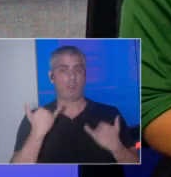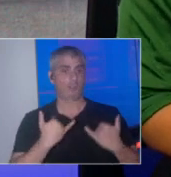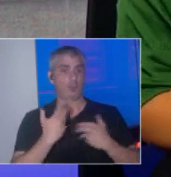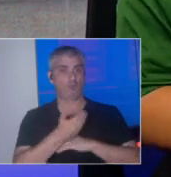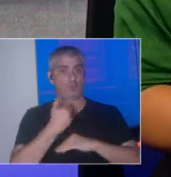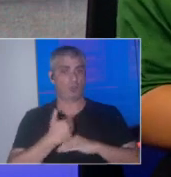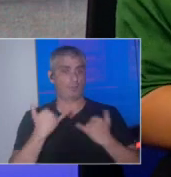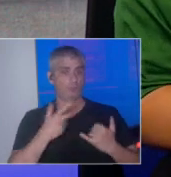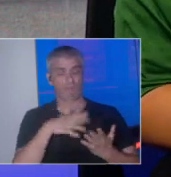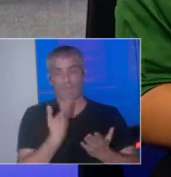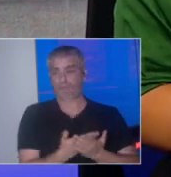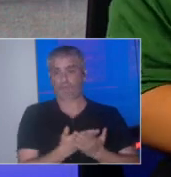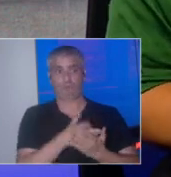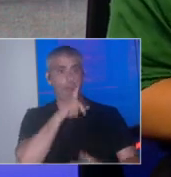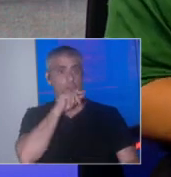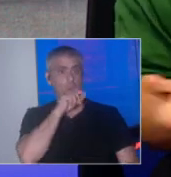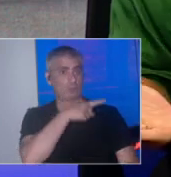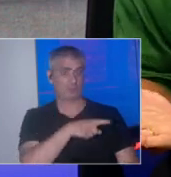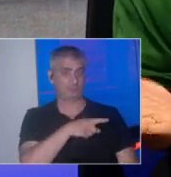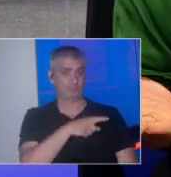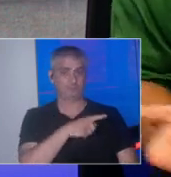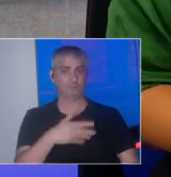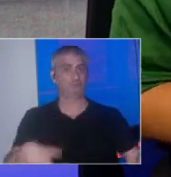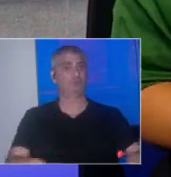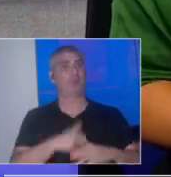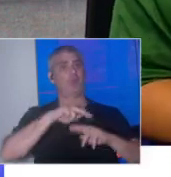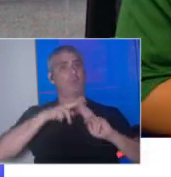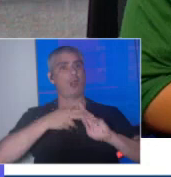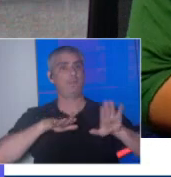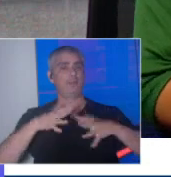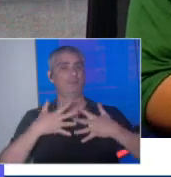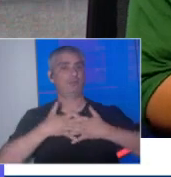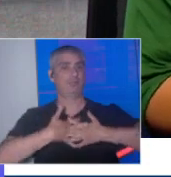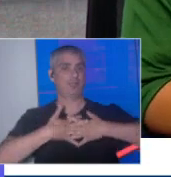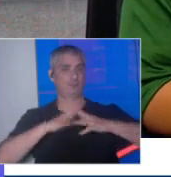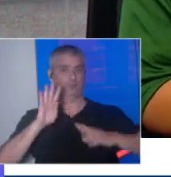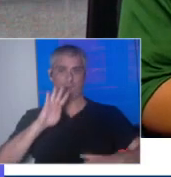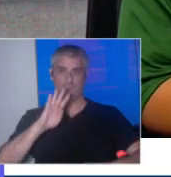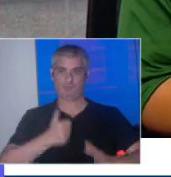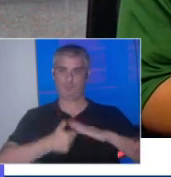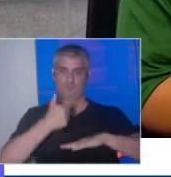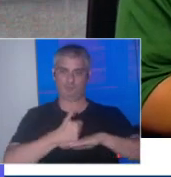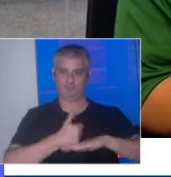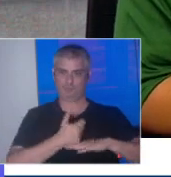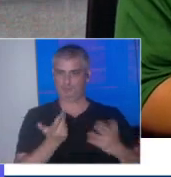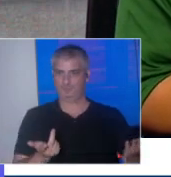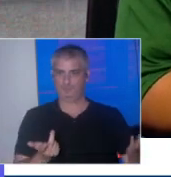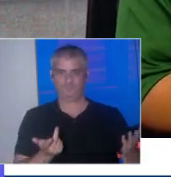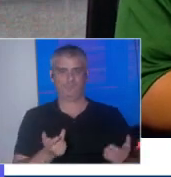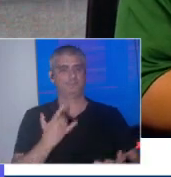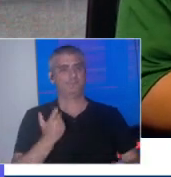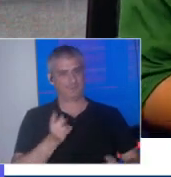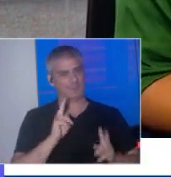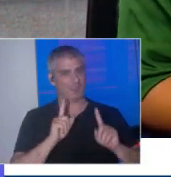מוקדם יותר היום, מציע הצעה בטוויטר. לשלום עולמי וממשלת אחדות, נתניהו בראשה. גם כבר הכריז על שלום ועל מלחמות בטוויטר, זה לא זה